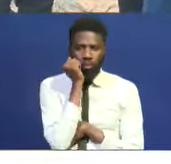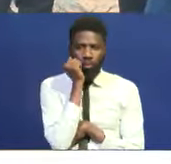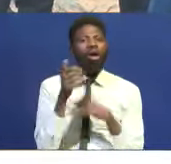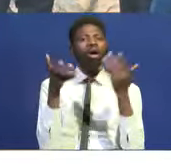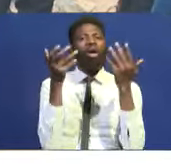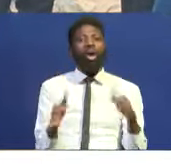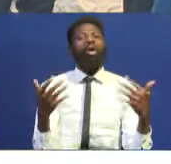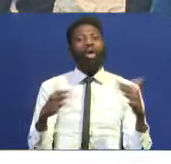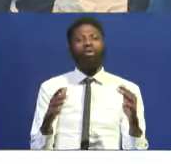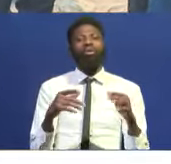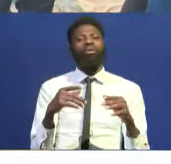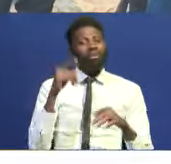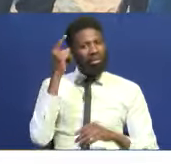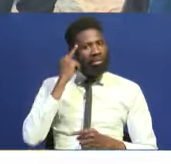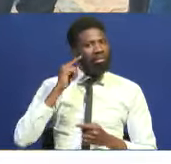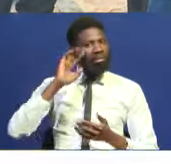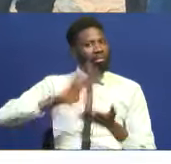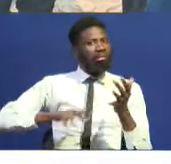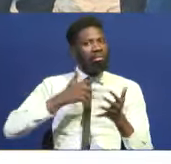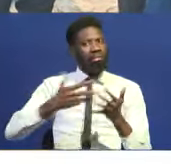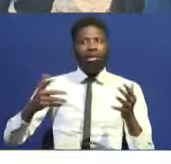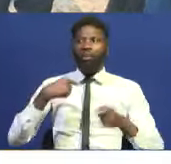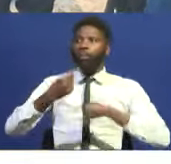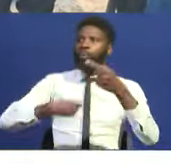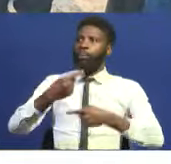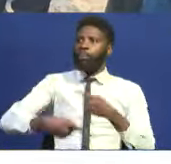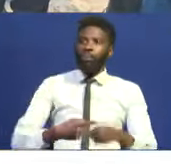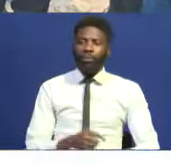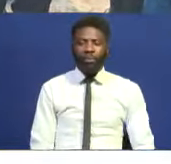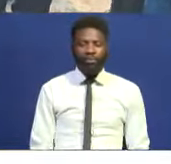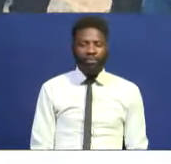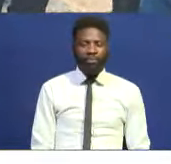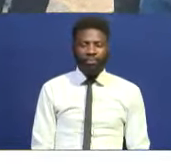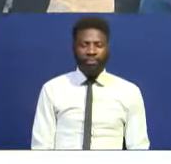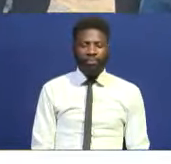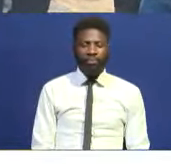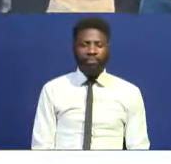nikiripotia Darubini Wikendi kutoka katika eneo la Ngara, kaunti ya Nairobi.